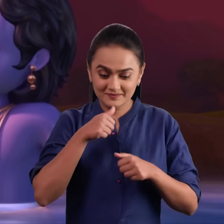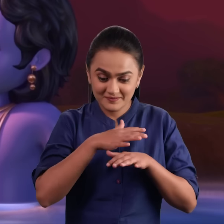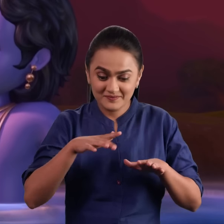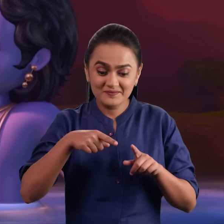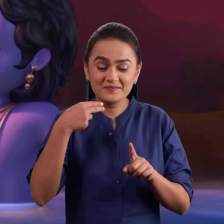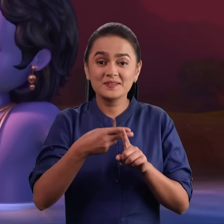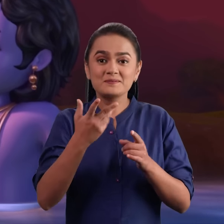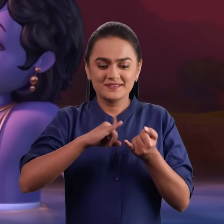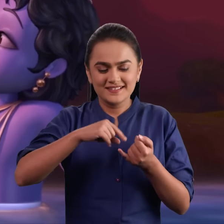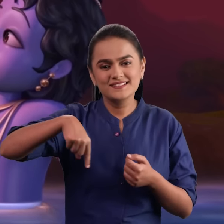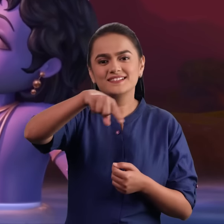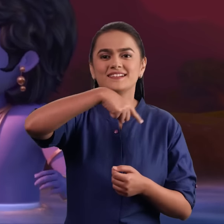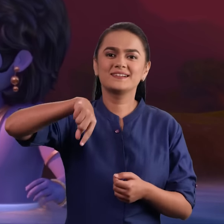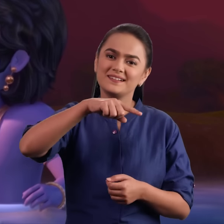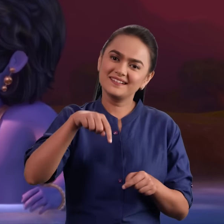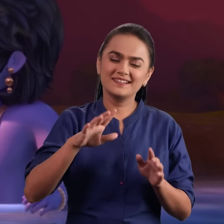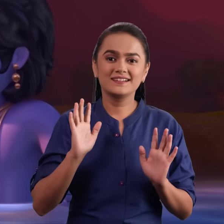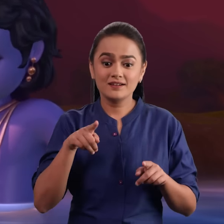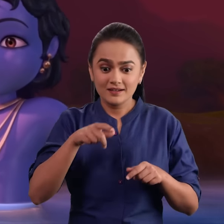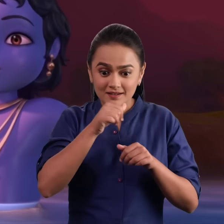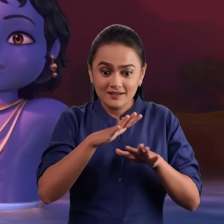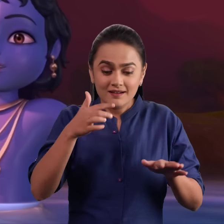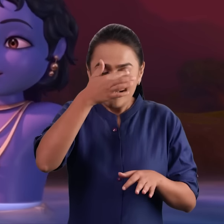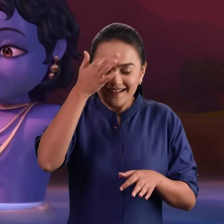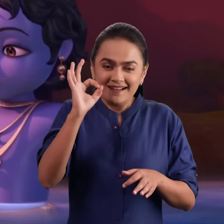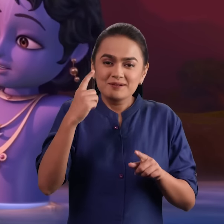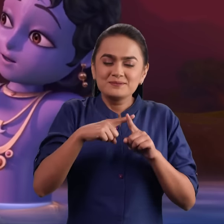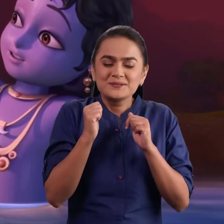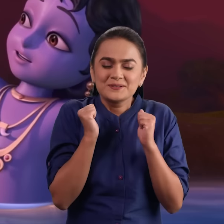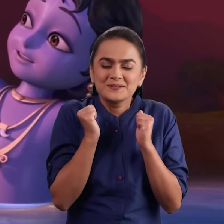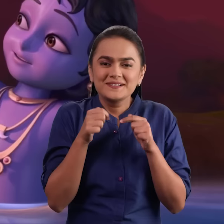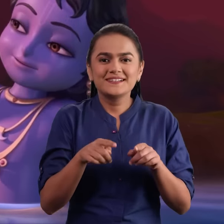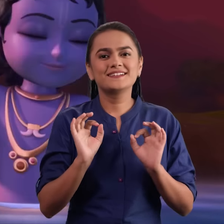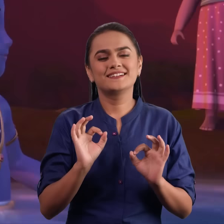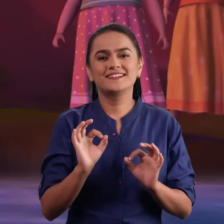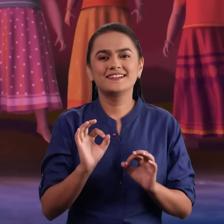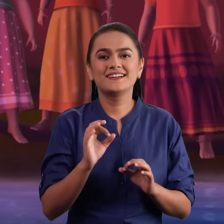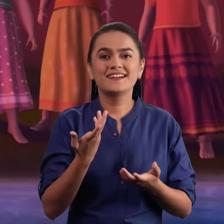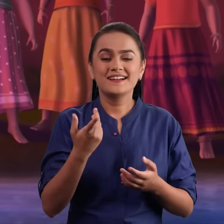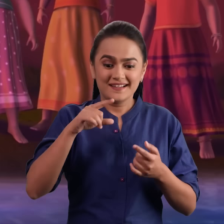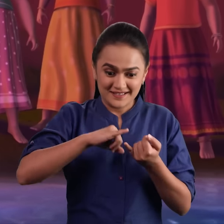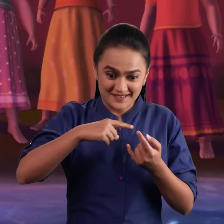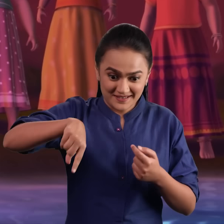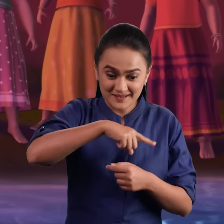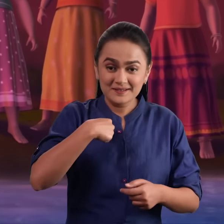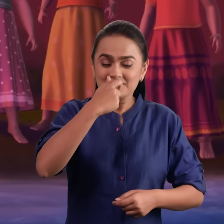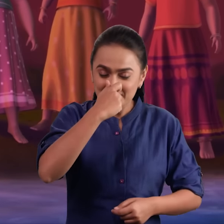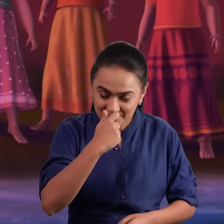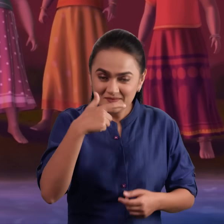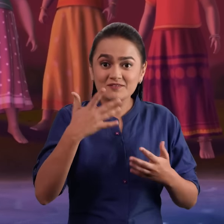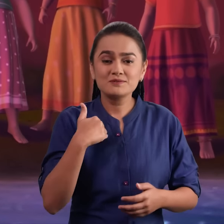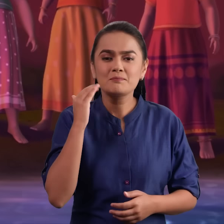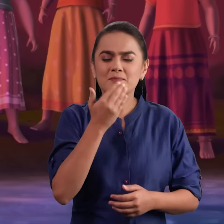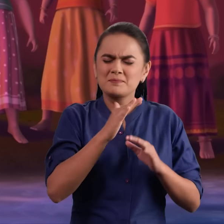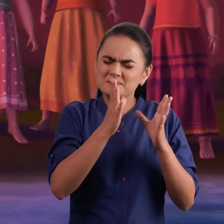इस सरोवर का नाम होगा श्याम कुंड। इसका जल पवित्र और शीतल है और श्याम कुंड में स्नान कर